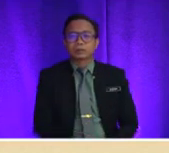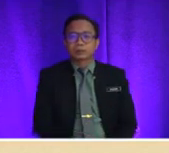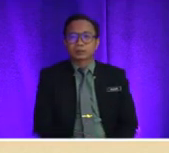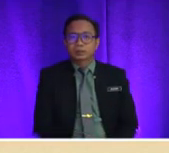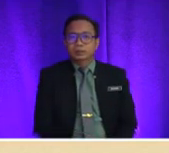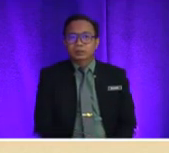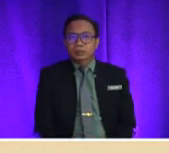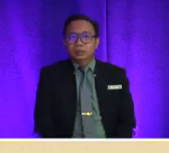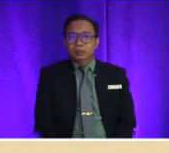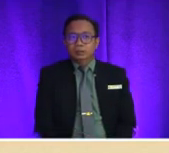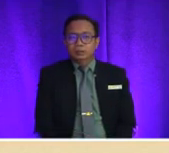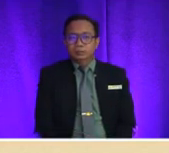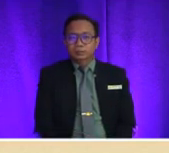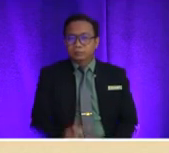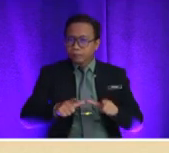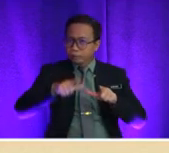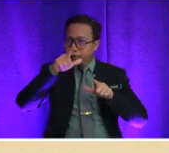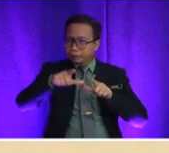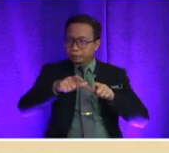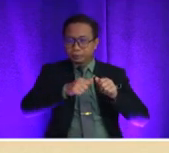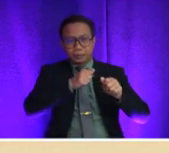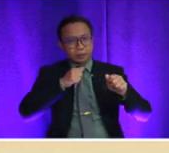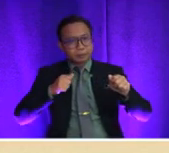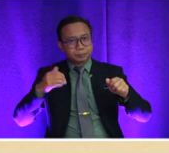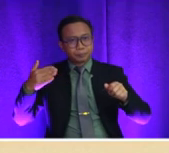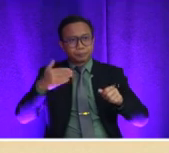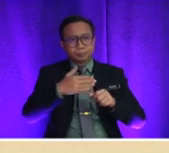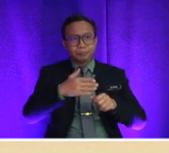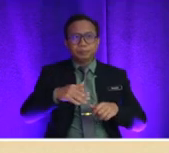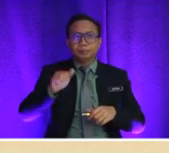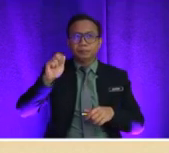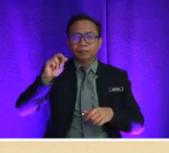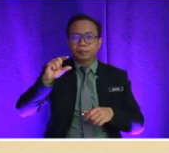ah langkah pencegahan ganjil Apa pula